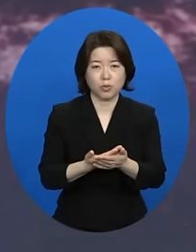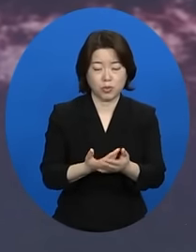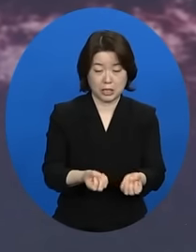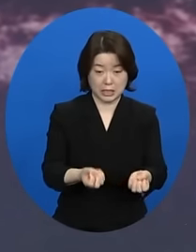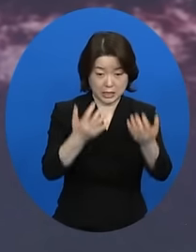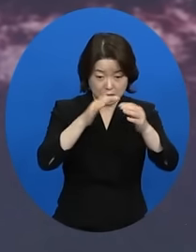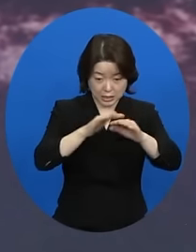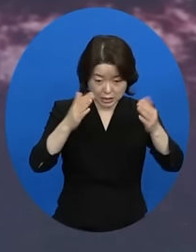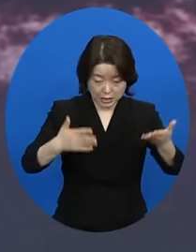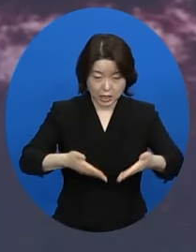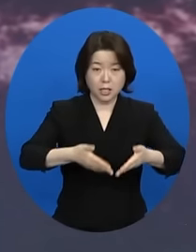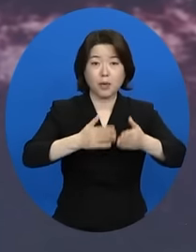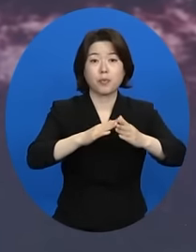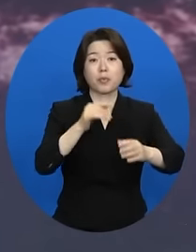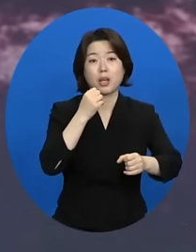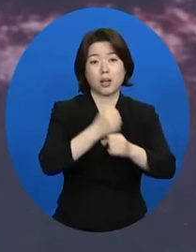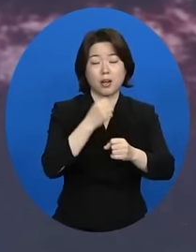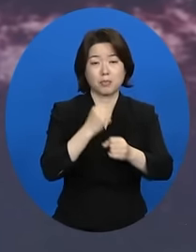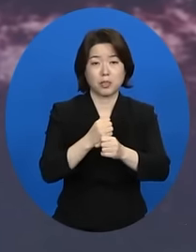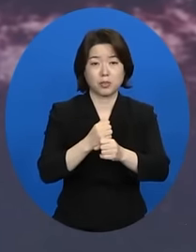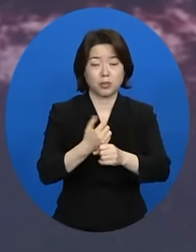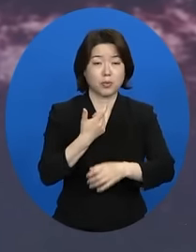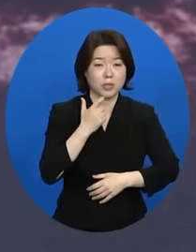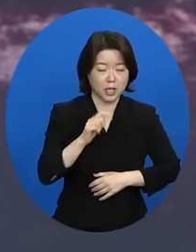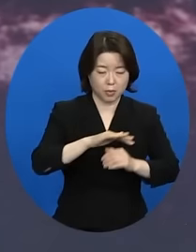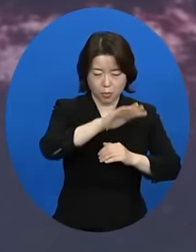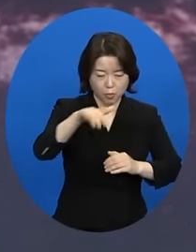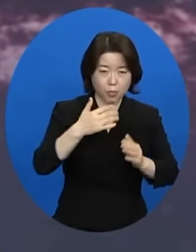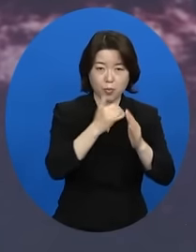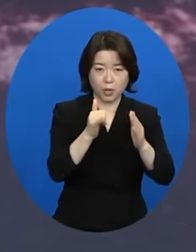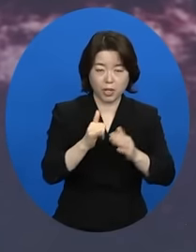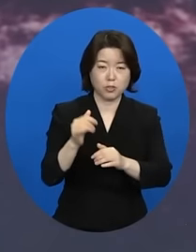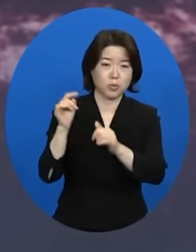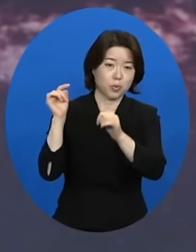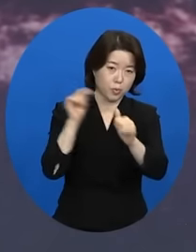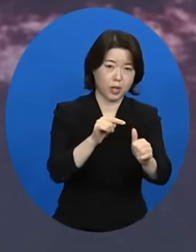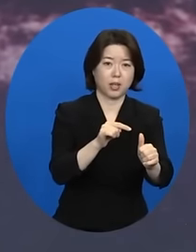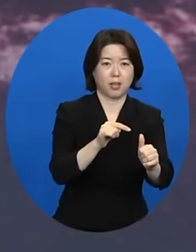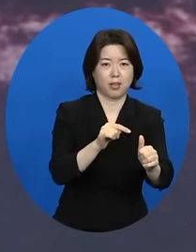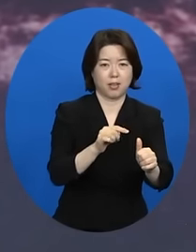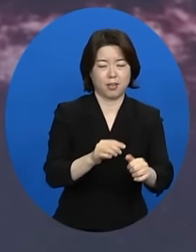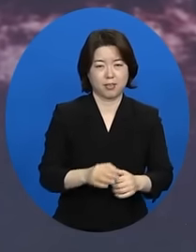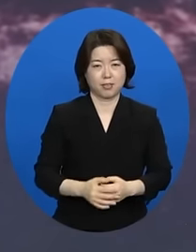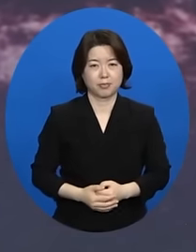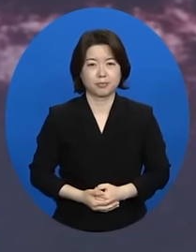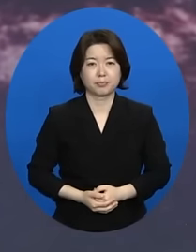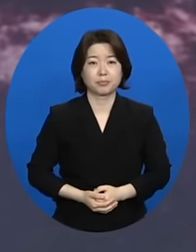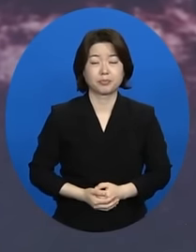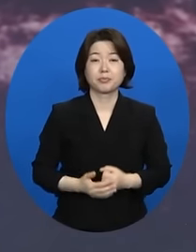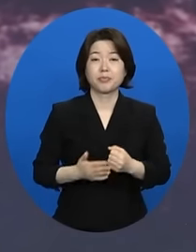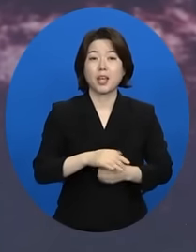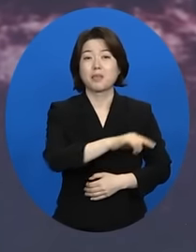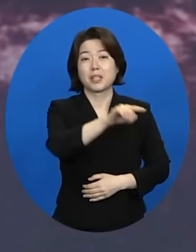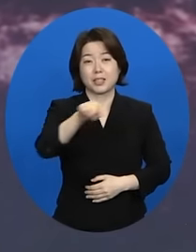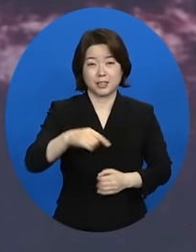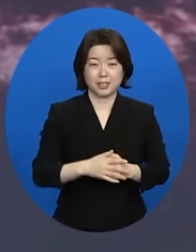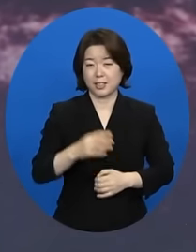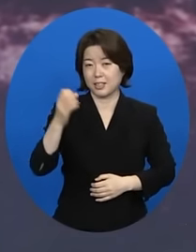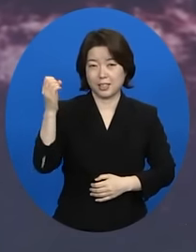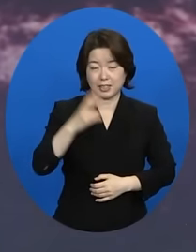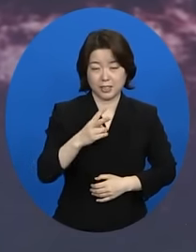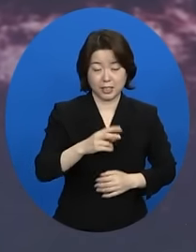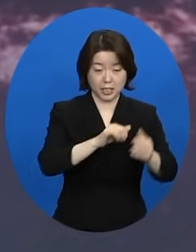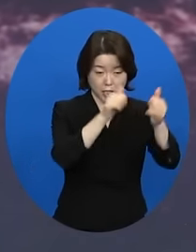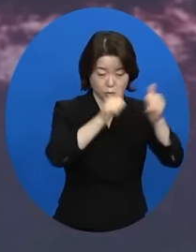쌓으라고 다시 야곱과 온 가족에게 명하시는 것입니다. 그래서 이들이요, 다